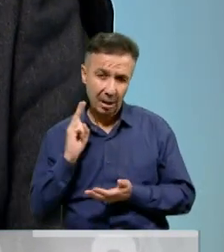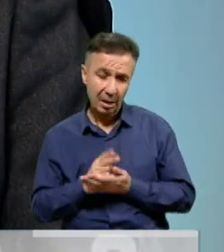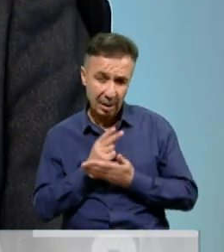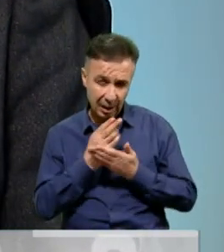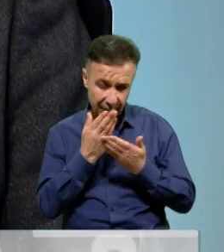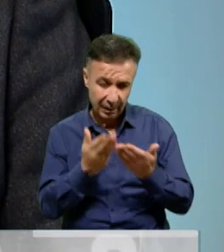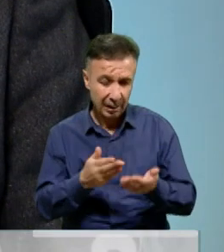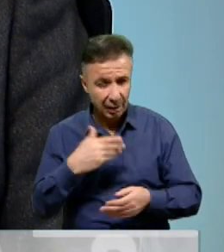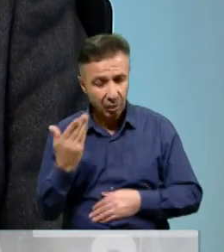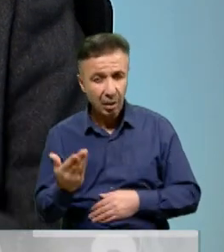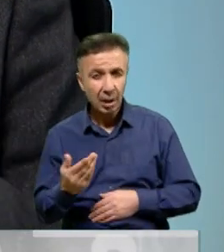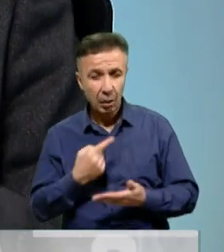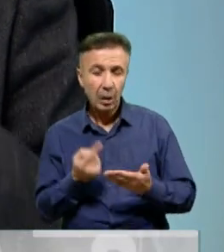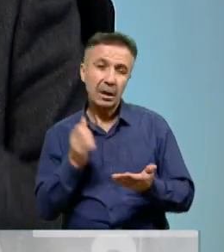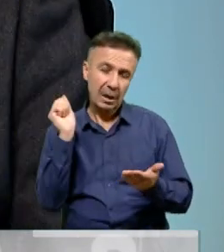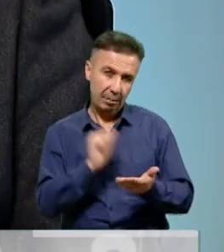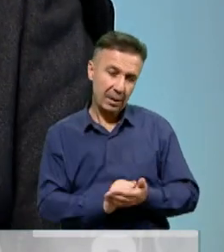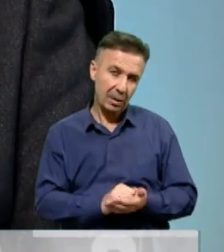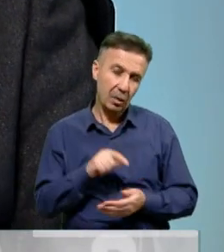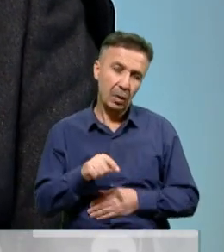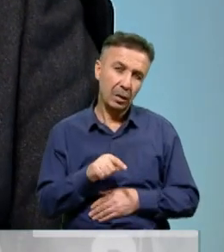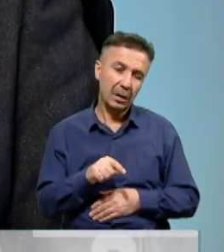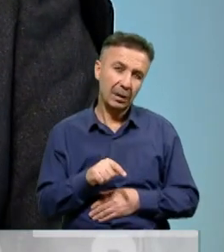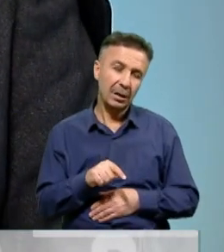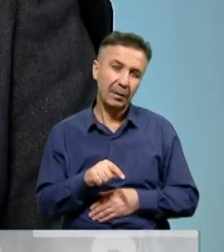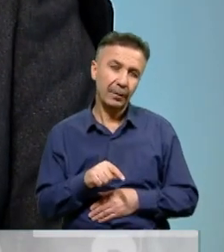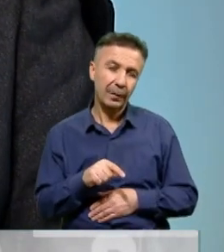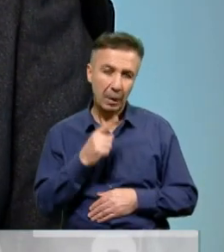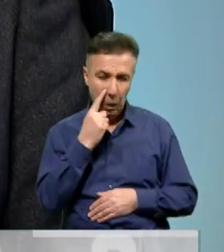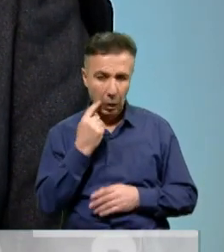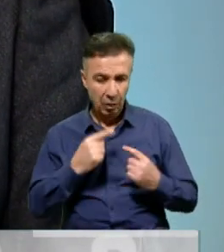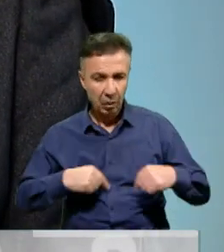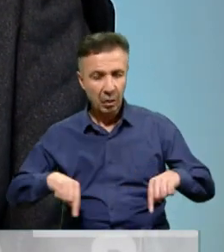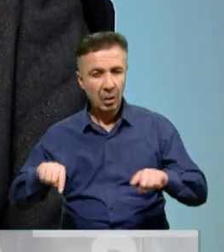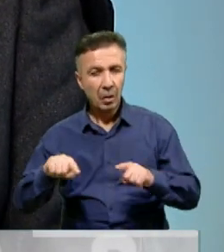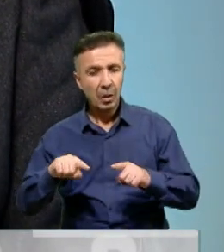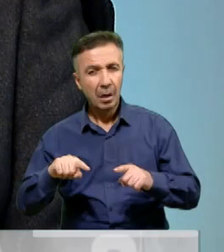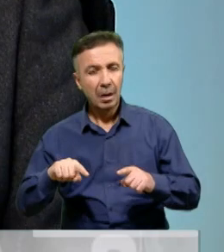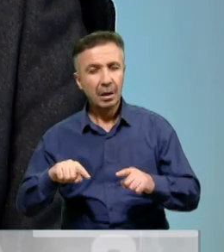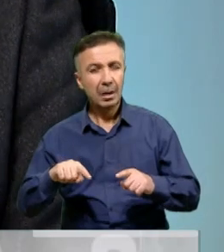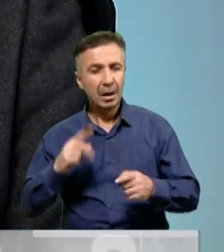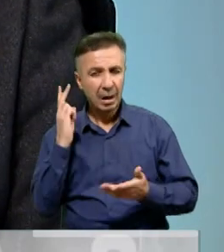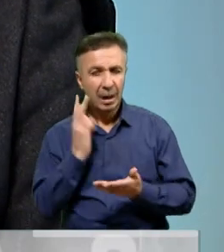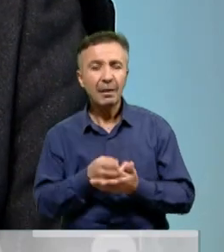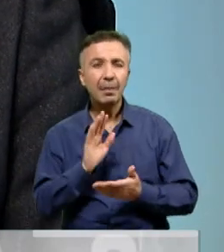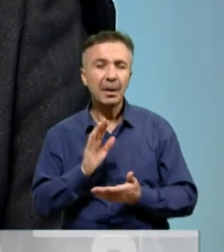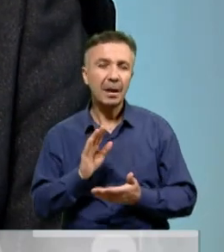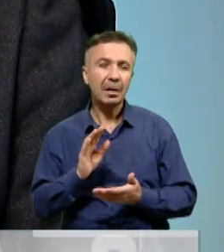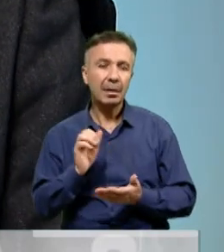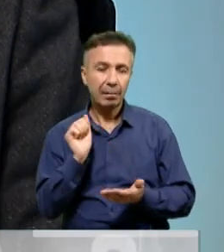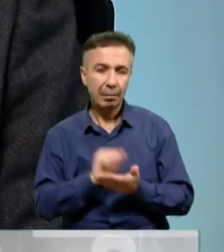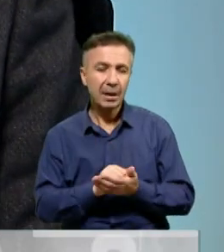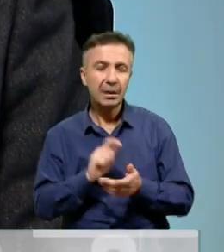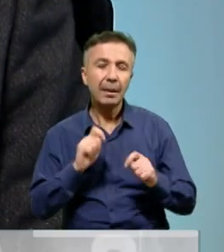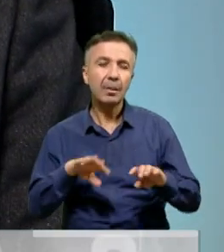sonra basılıyor. Ve onlardan olur almadan da Türkiye'de elhamdülillah musaf basılmıyor. Evet, Musaflar İnceleme